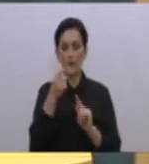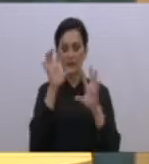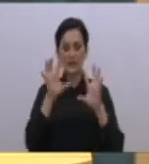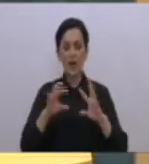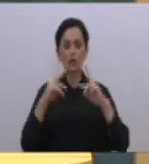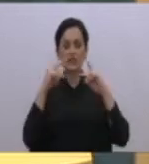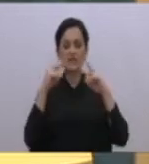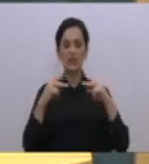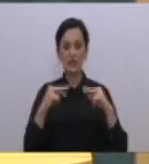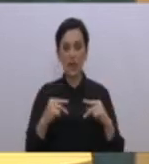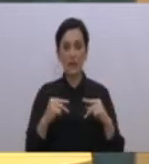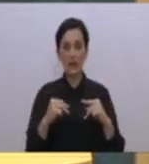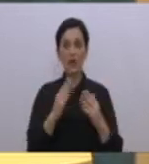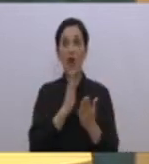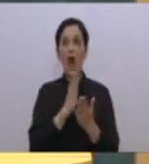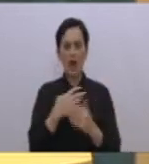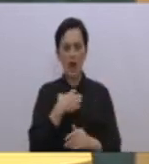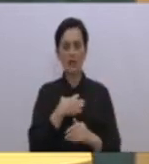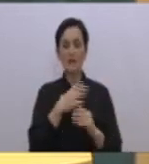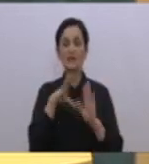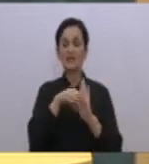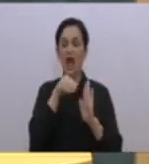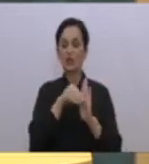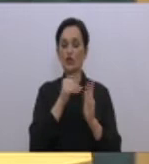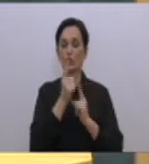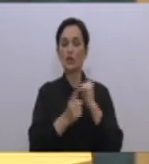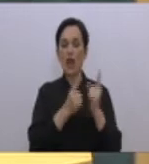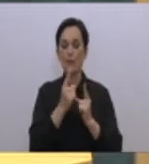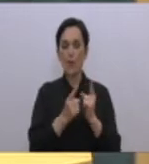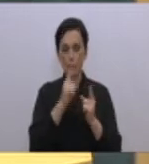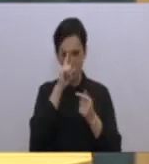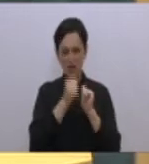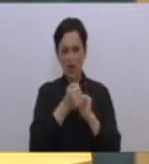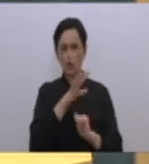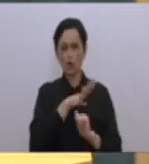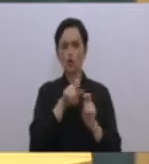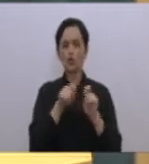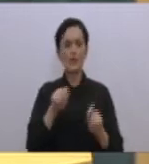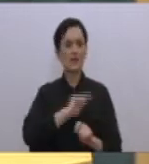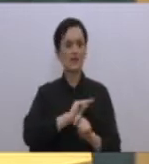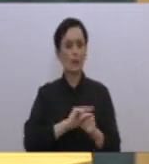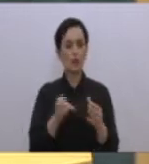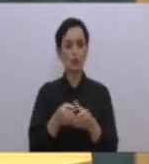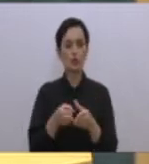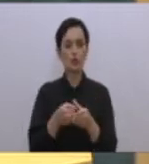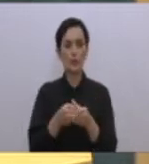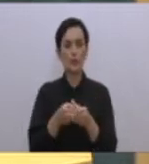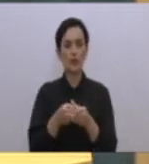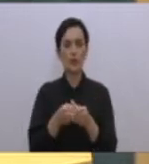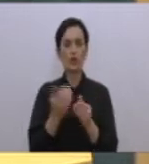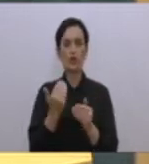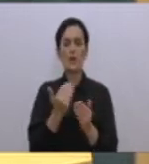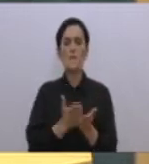ცვლილებები. Არსებით საარჩევნო რეფორმა, კერძოდ, გახსოვთ, რომ იყო შექმნილი სამუშაო ჯგუფი,